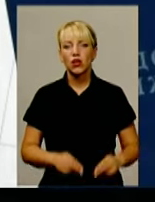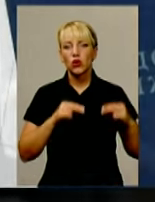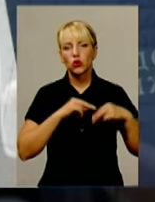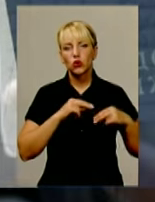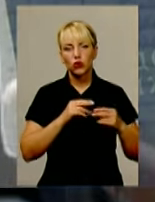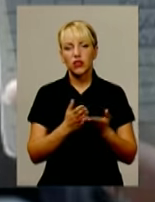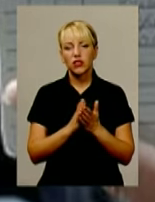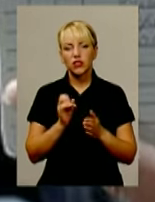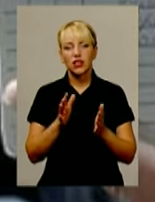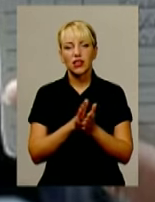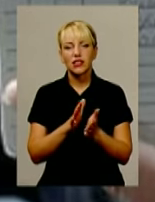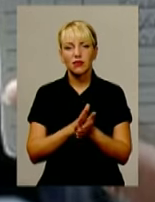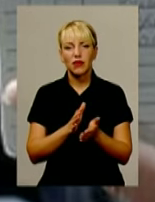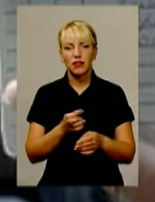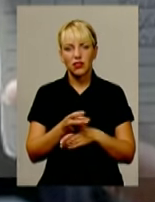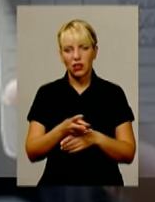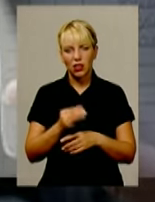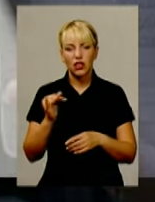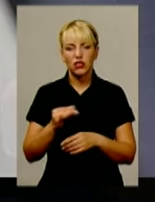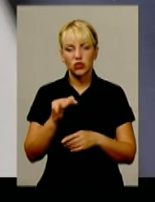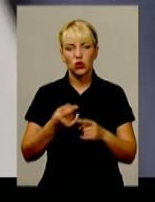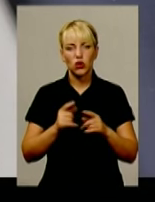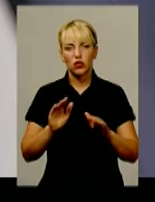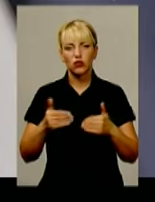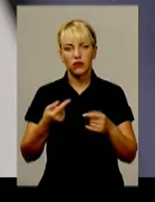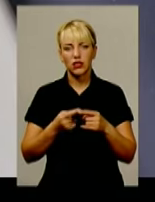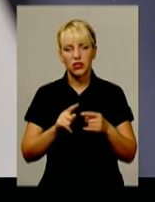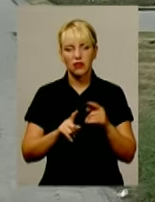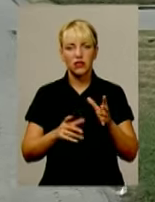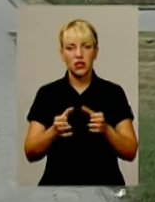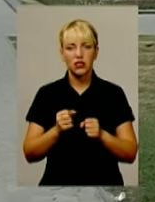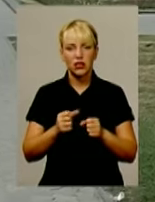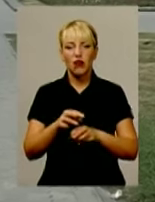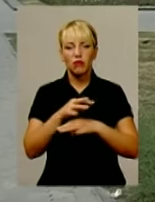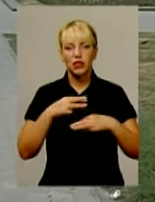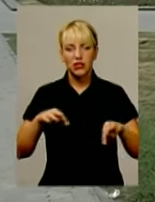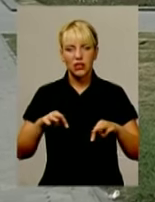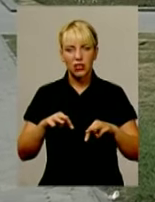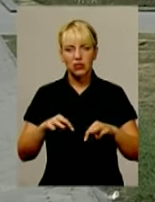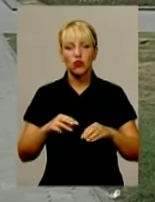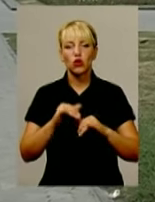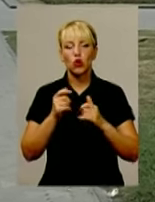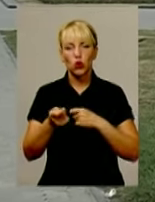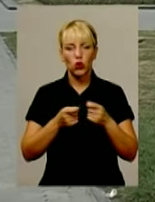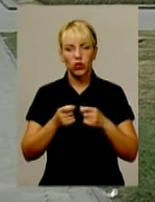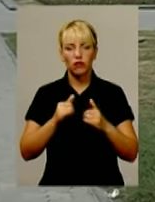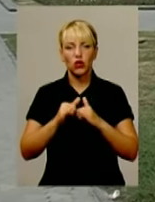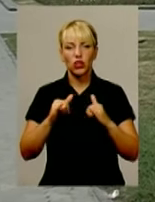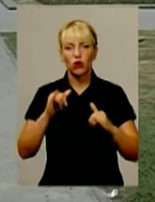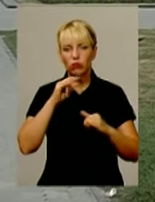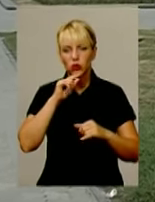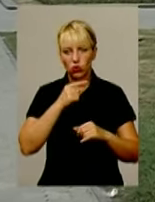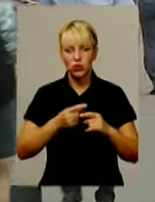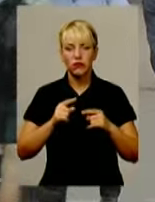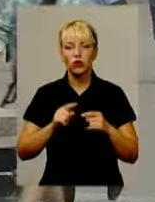смітник історії. Ініціювати їх скасування взялись у Міністерстві економічного розвитку та торгівлі. Відповідний законопроект уже направили до Верховної